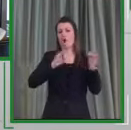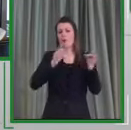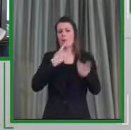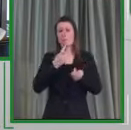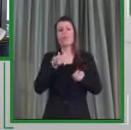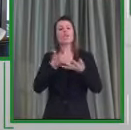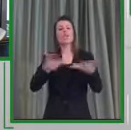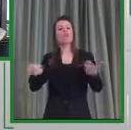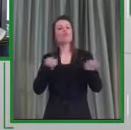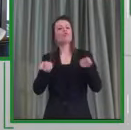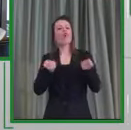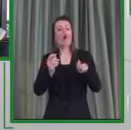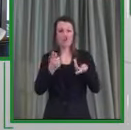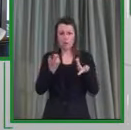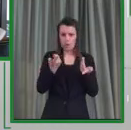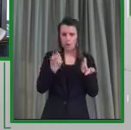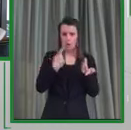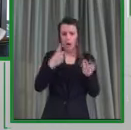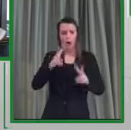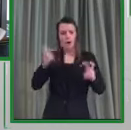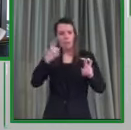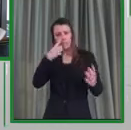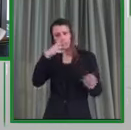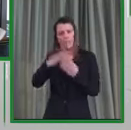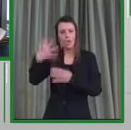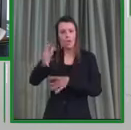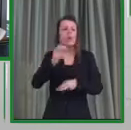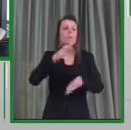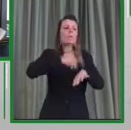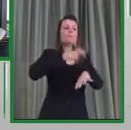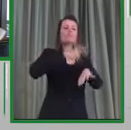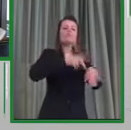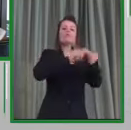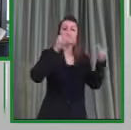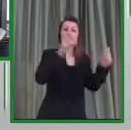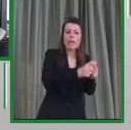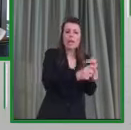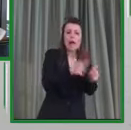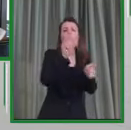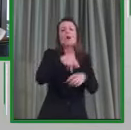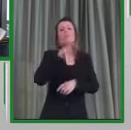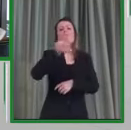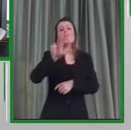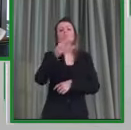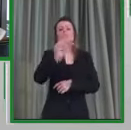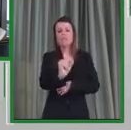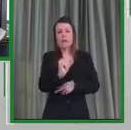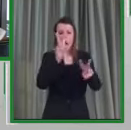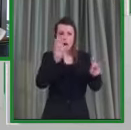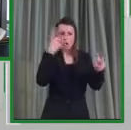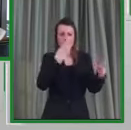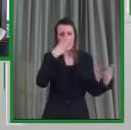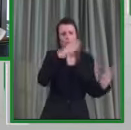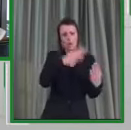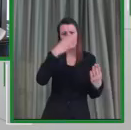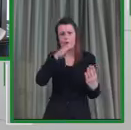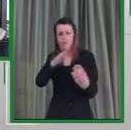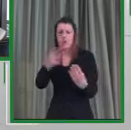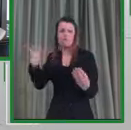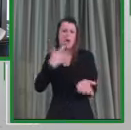rapporto con i medici di medicina generale e poi le successive usca insomma tutto quello che è stato fatto per